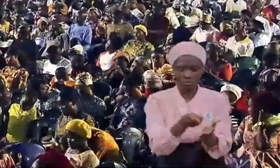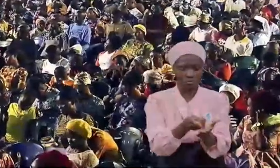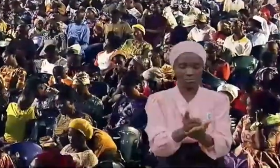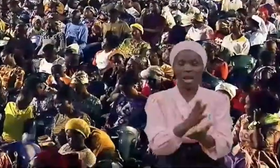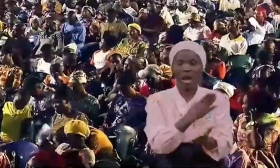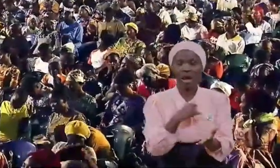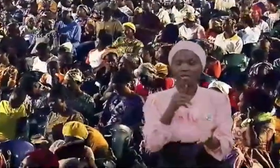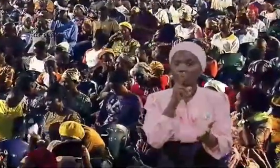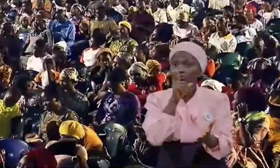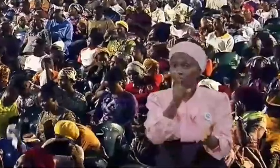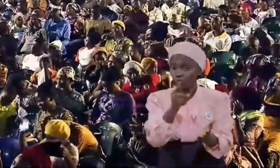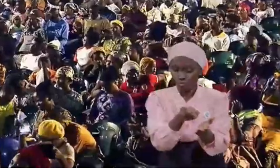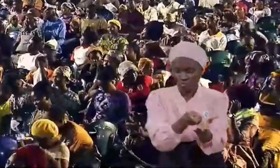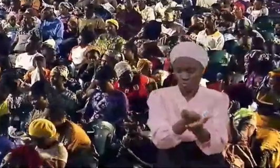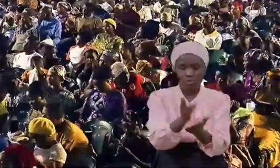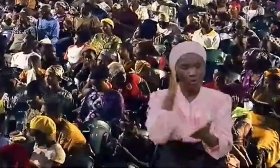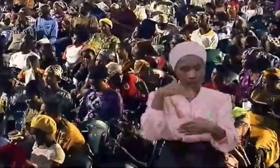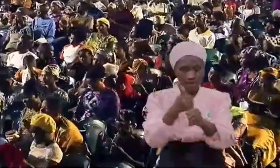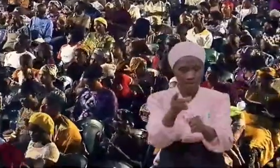Dieu merci, ce soir, c'est ta soirée.